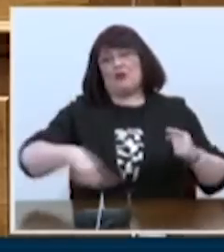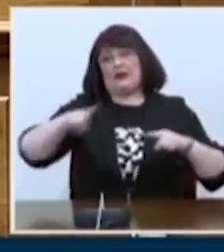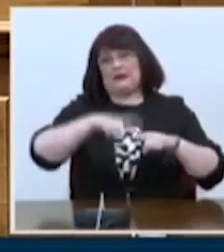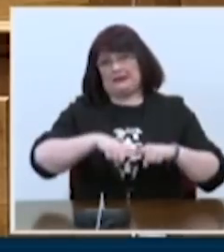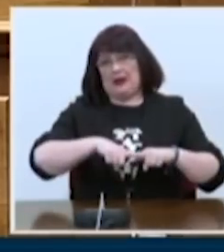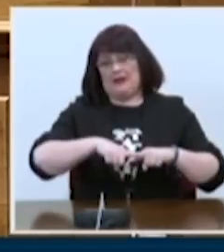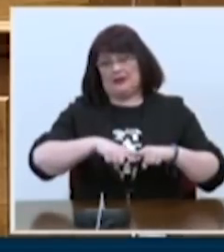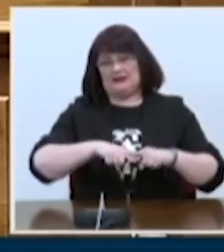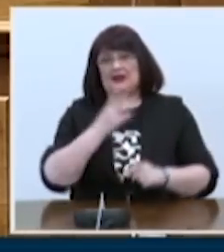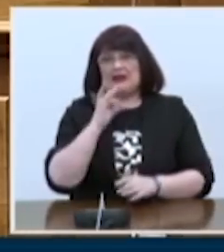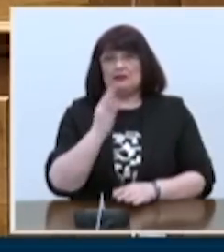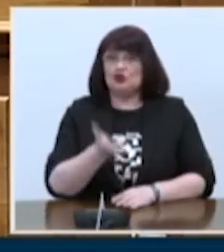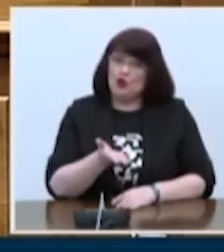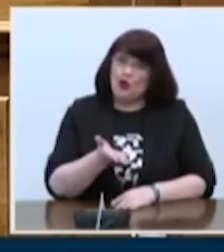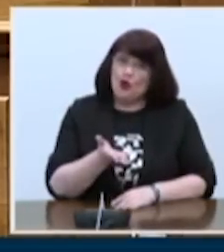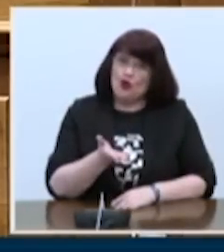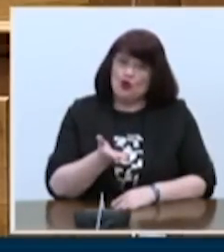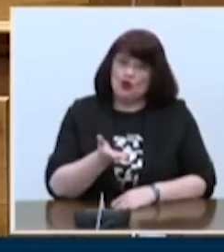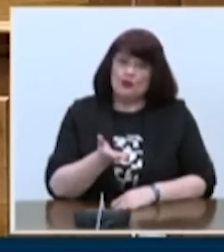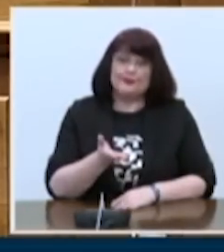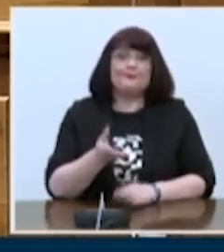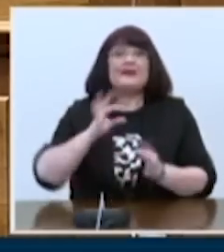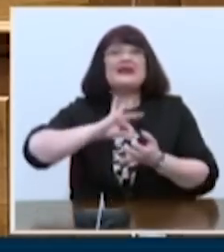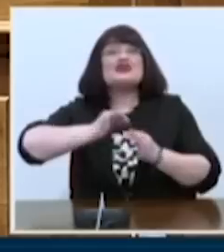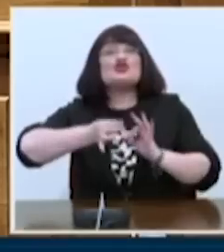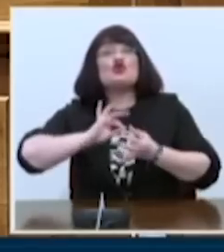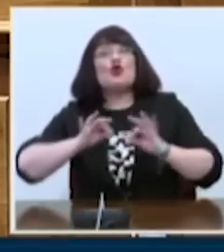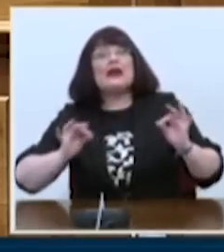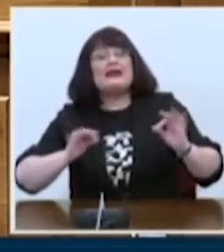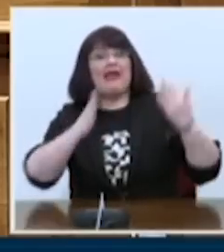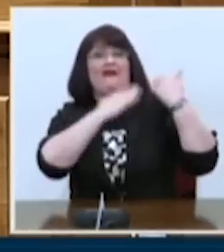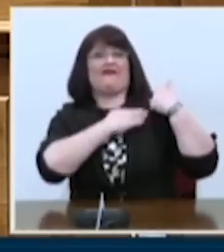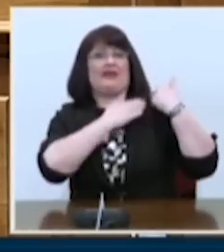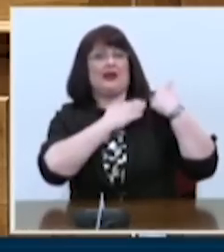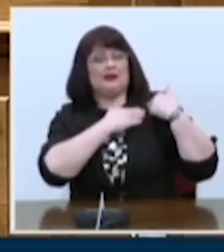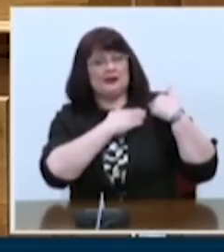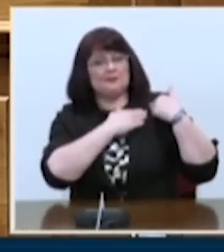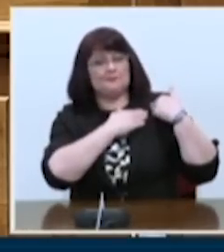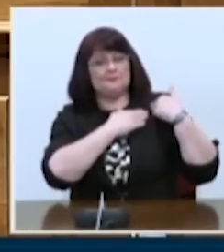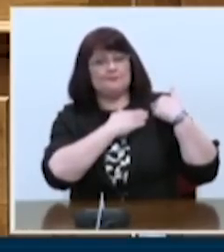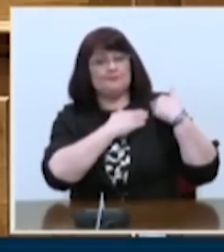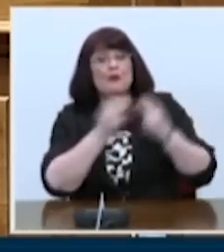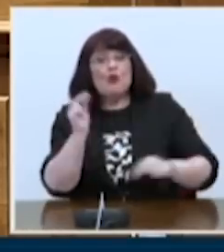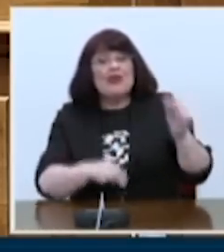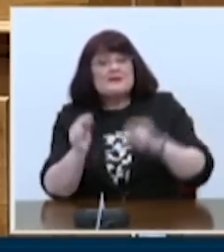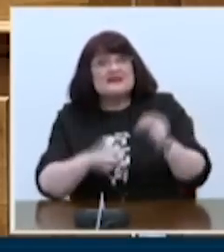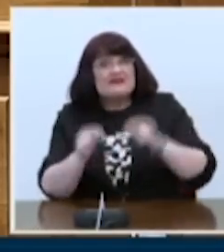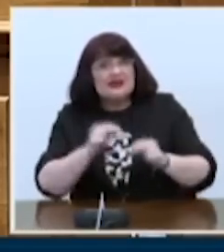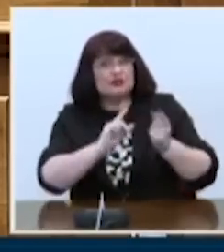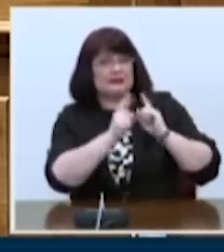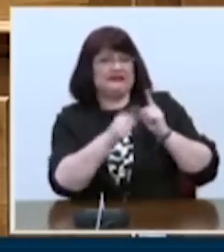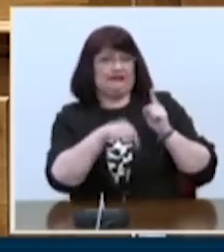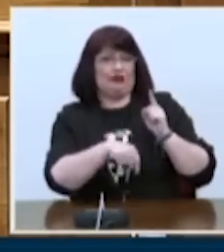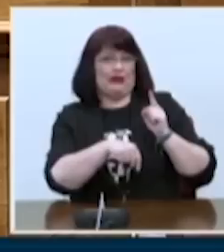Γι' αυτό το λόγο θα είναι και ιστορικές οι ευθύνες όσων ψηφίσουν αυτή τη συμφωνία,